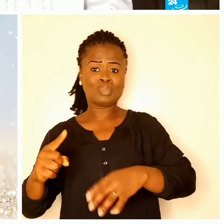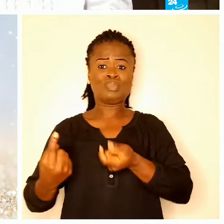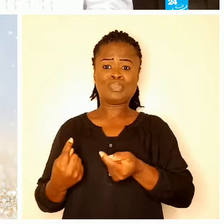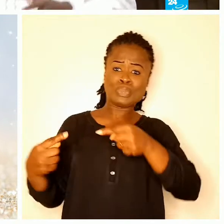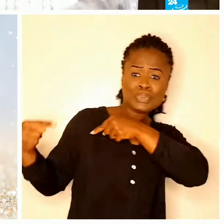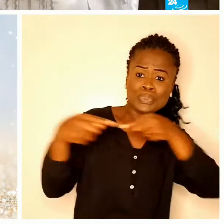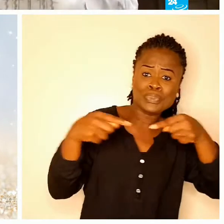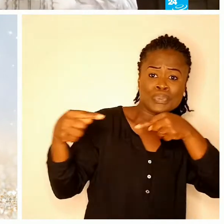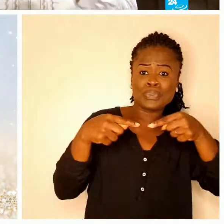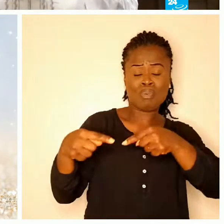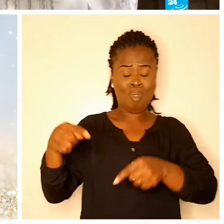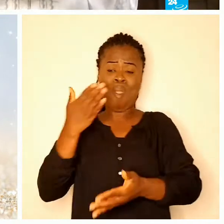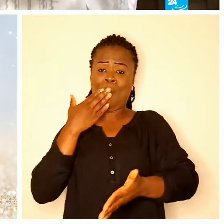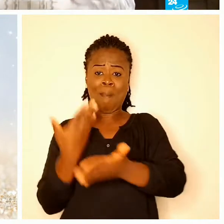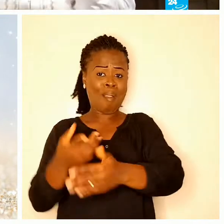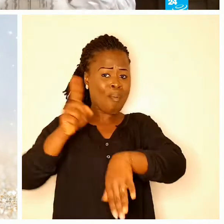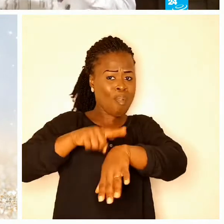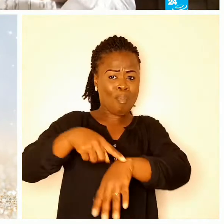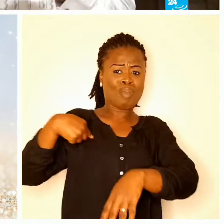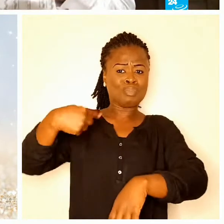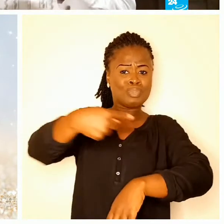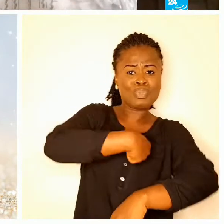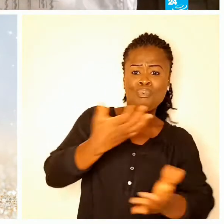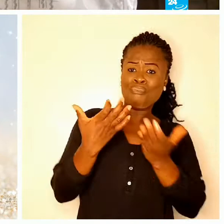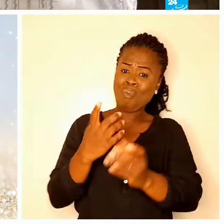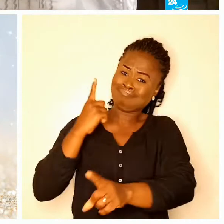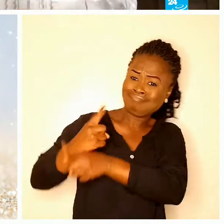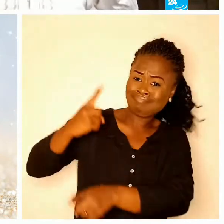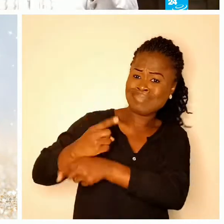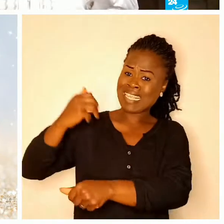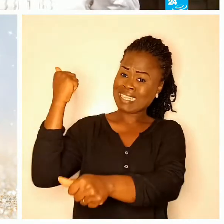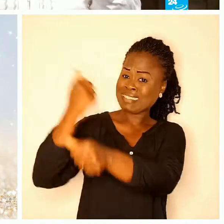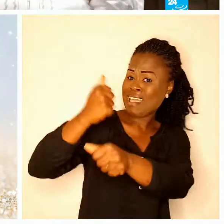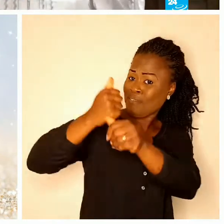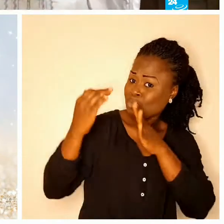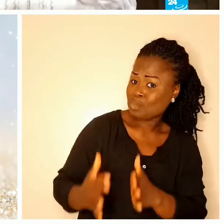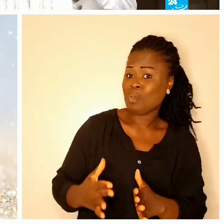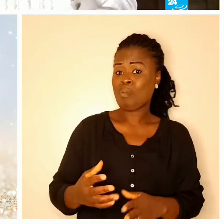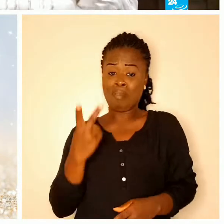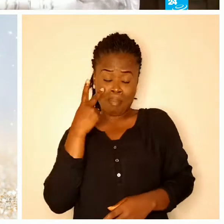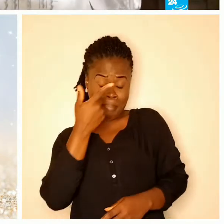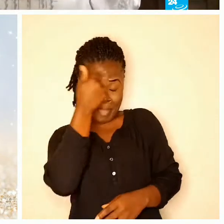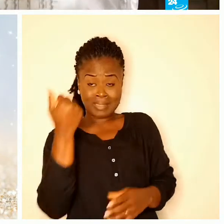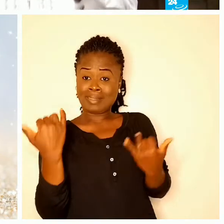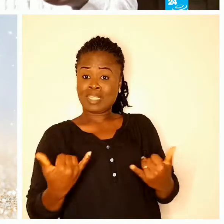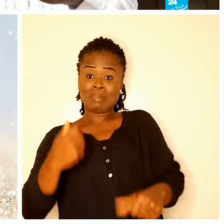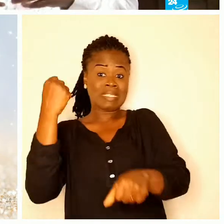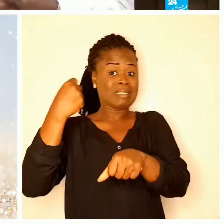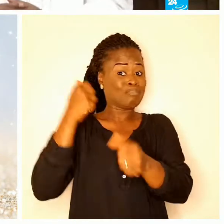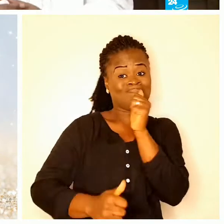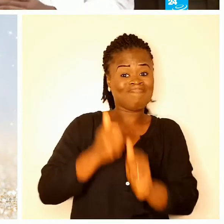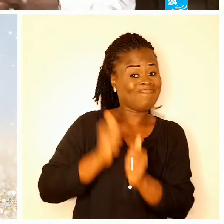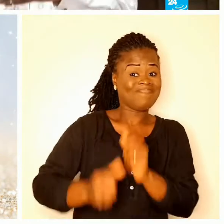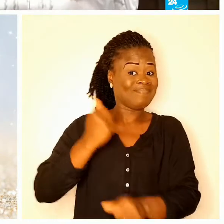fallait, au moment où nous sommes en train de préserver les emplois face à la crise, et de soutenir les